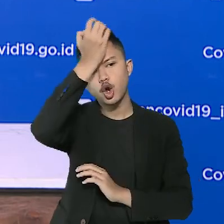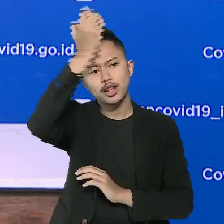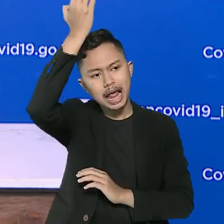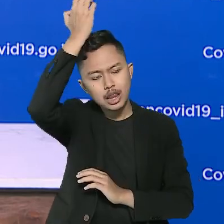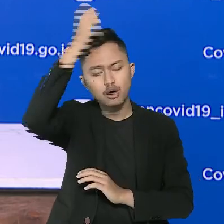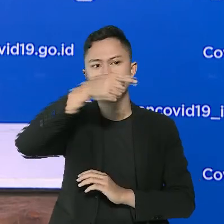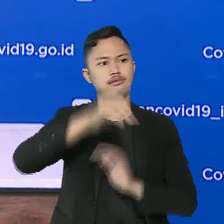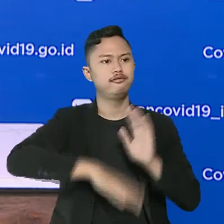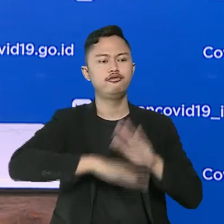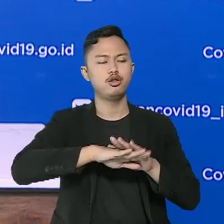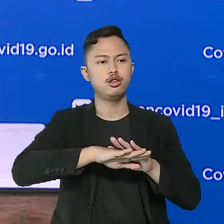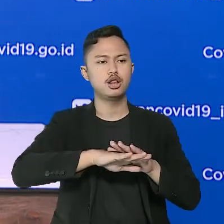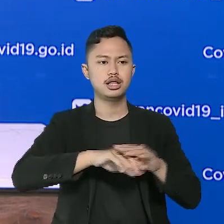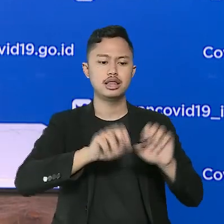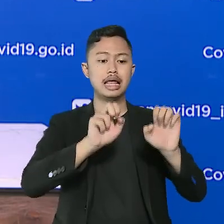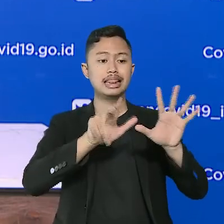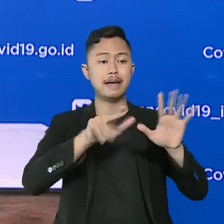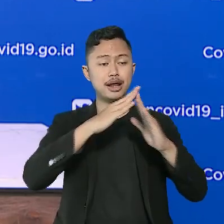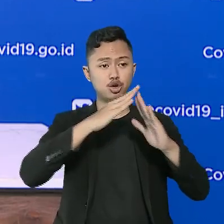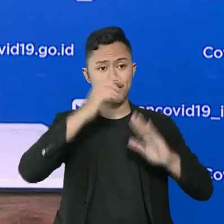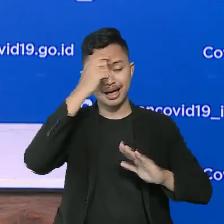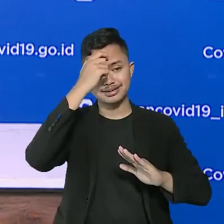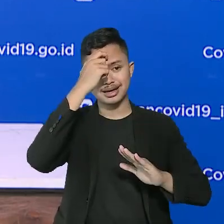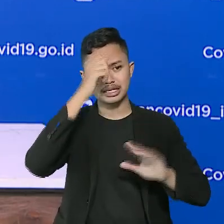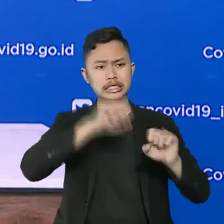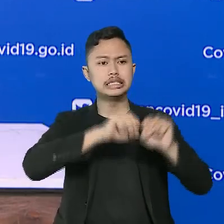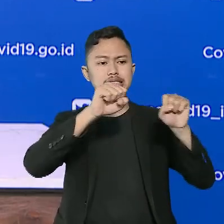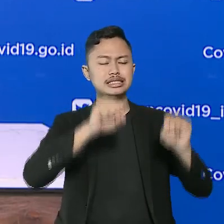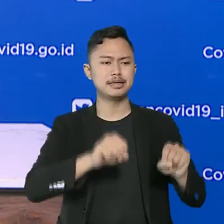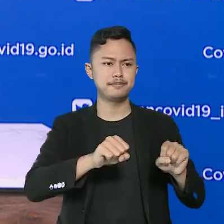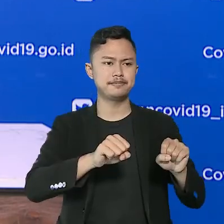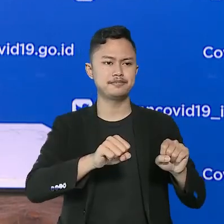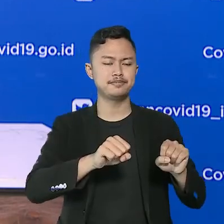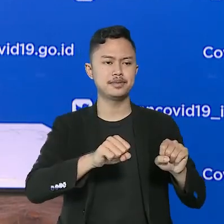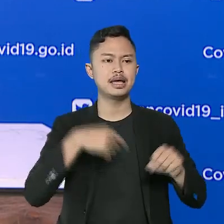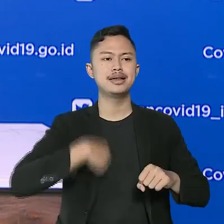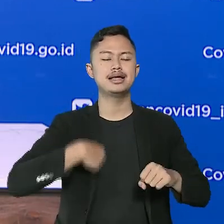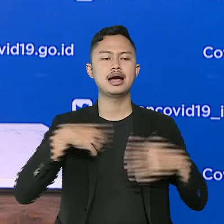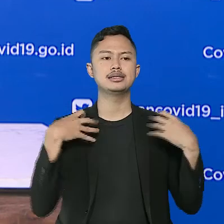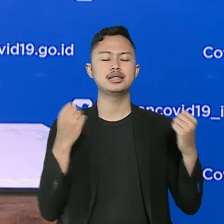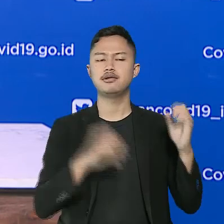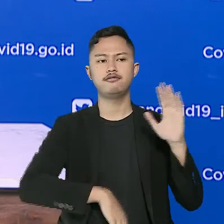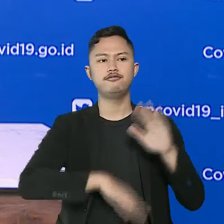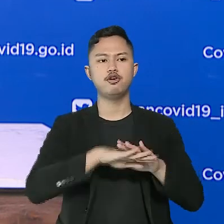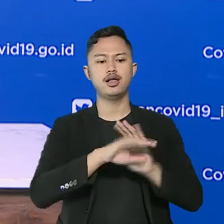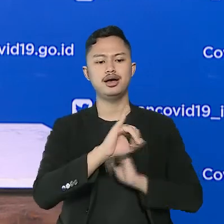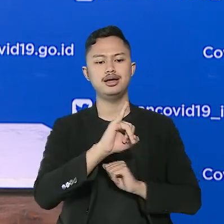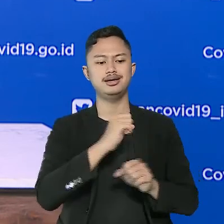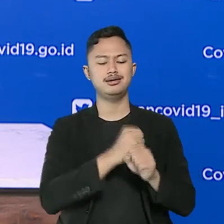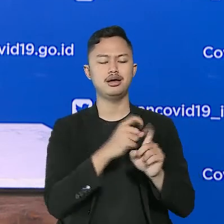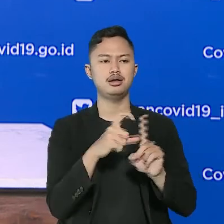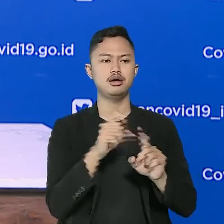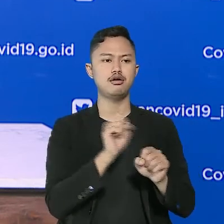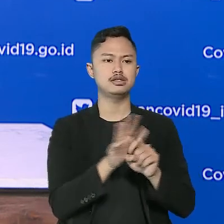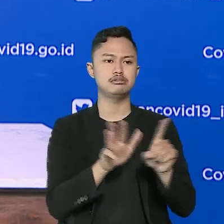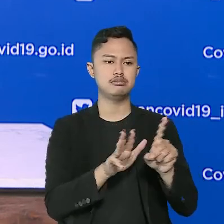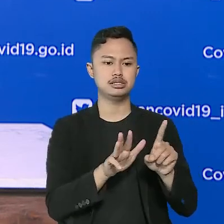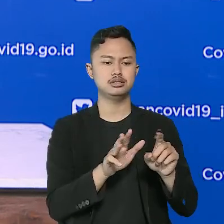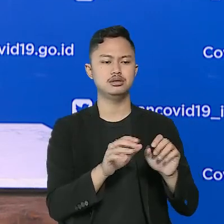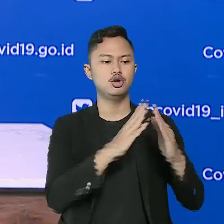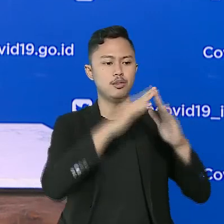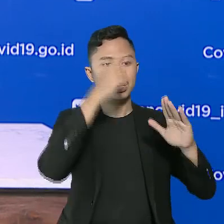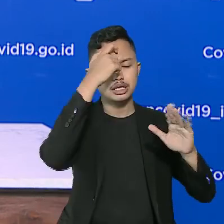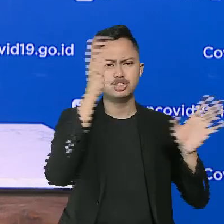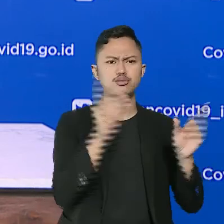Gorontalo. Dari 8 daftar rumah sakit yang tertera dalam sistem real-time Kemenkes tersebut, IGD pasien COVID-19 di 6 rumah